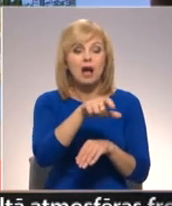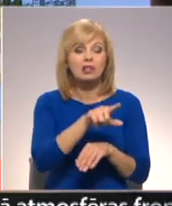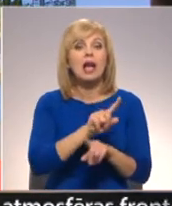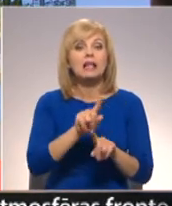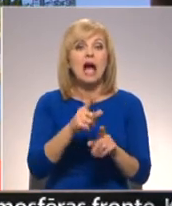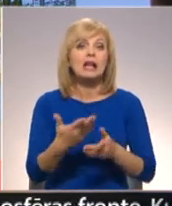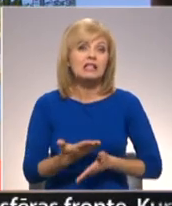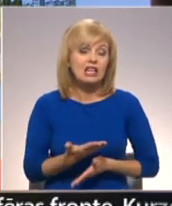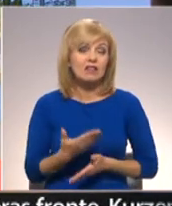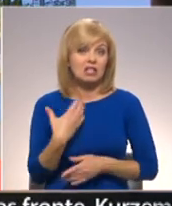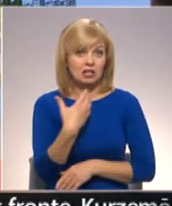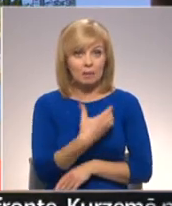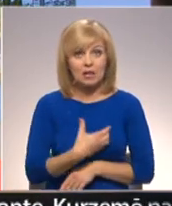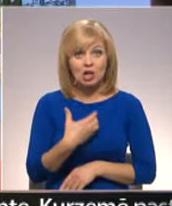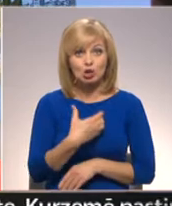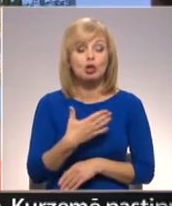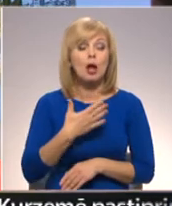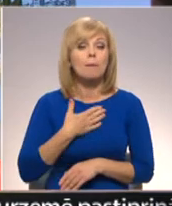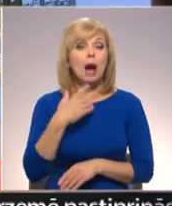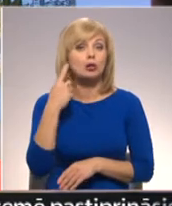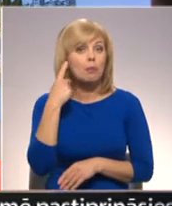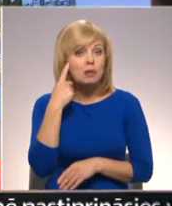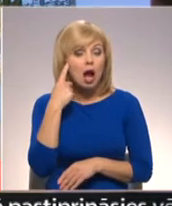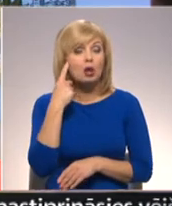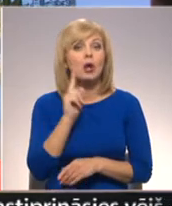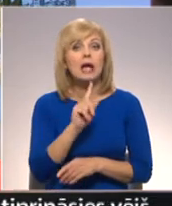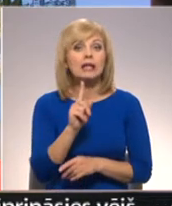dzīves nepieciešamība. Un, manuprāt, tas ir diezgan